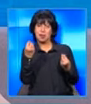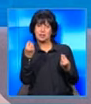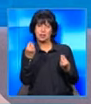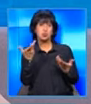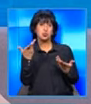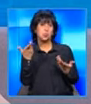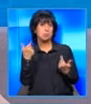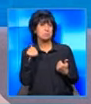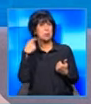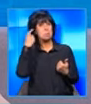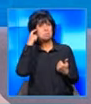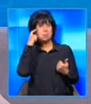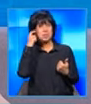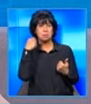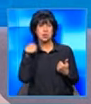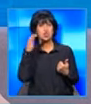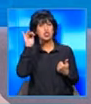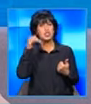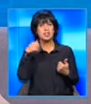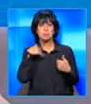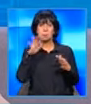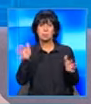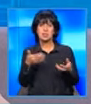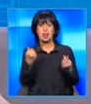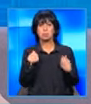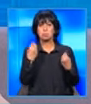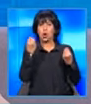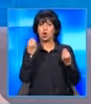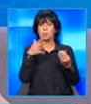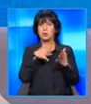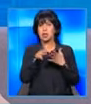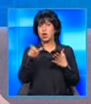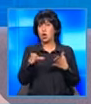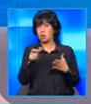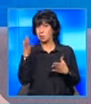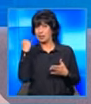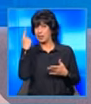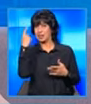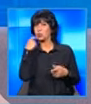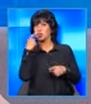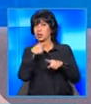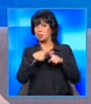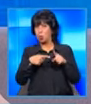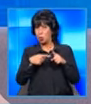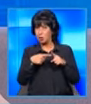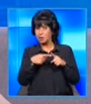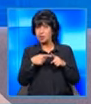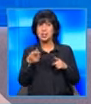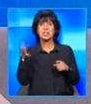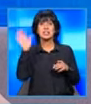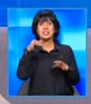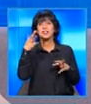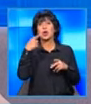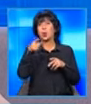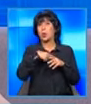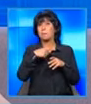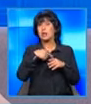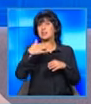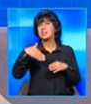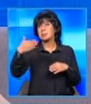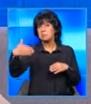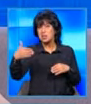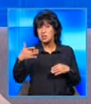си мислихме, че ще станем по-добри хора преди година и половина. След това около мина няколко месеца и разбрахме, че